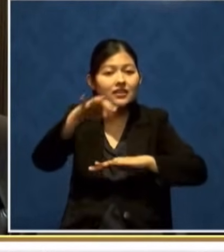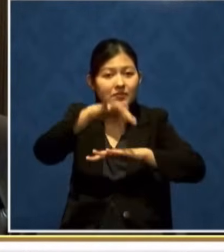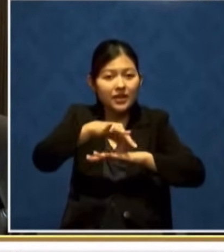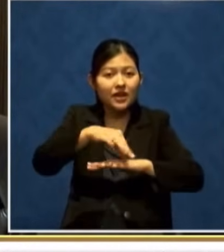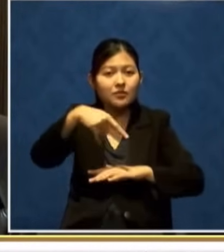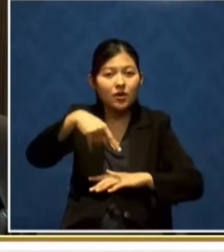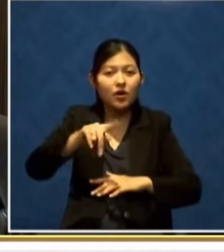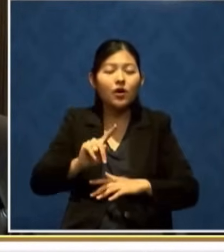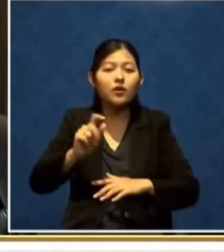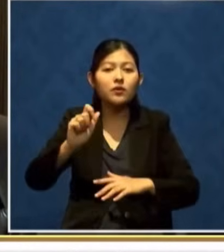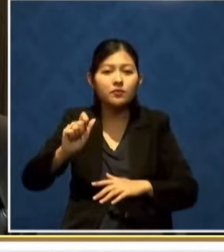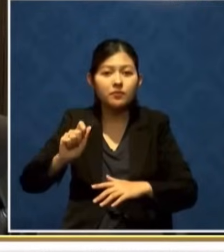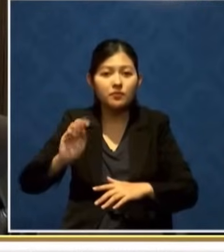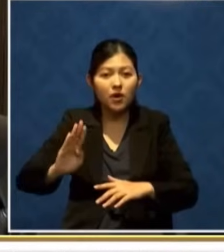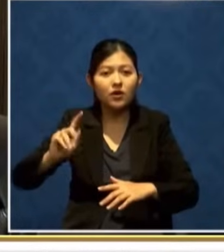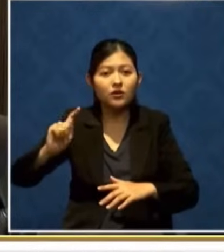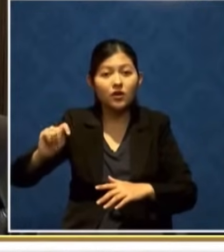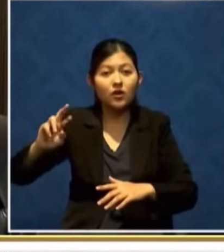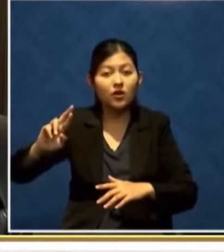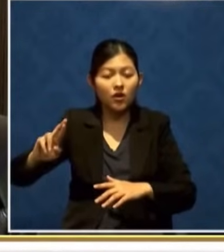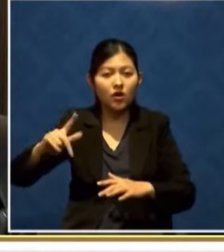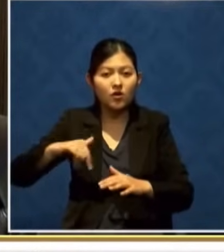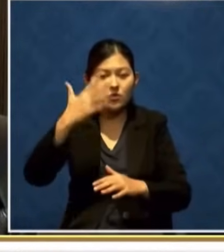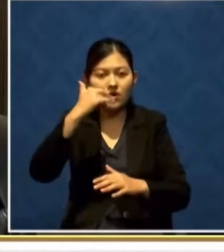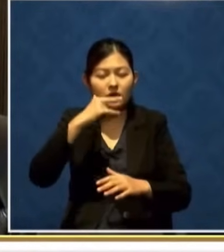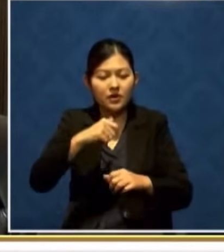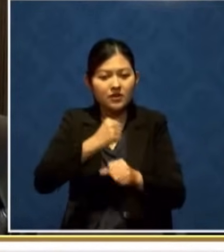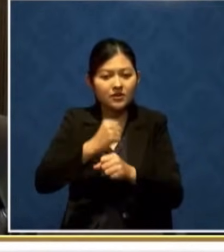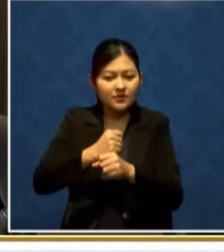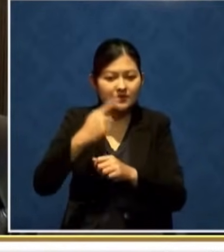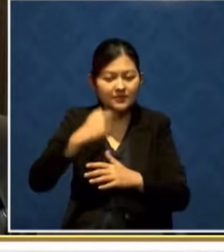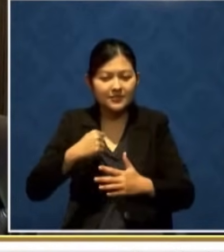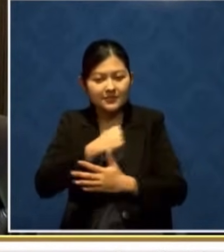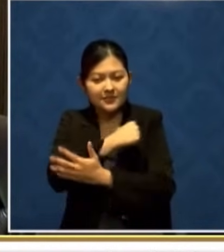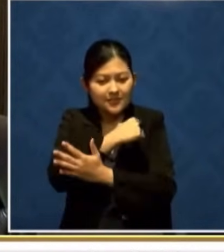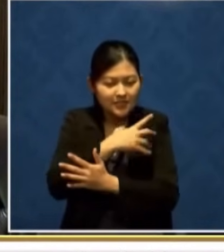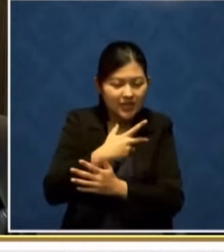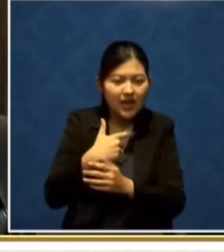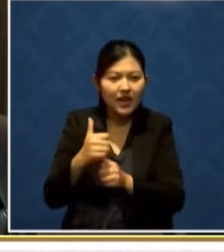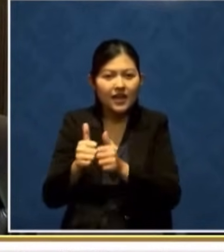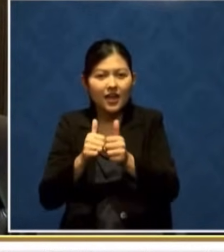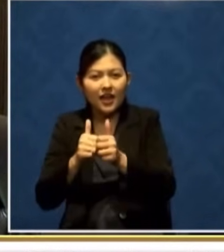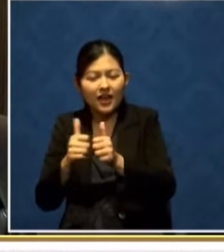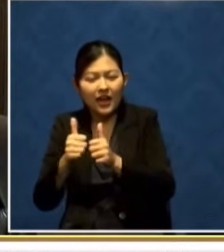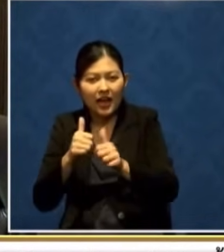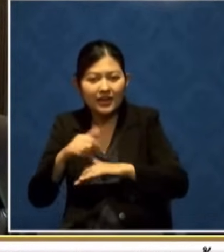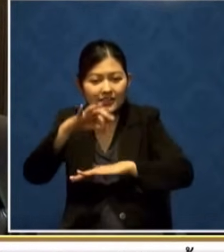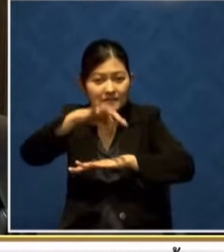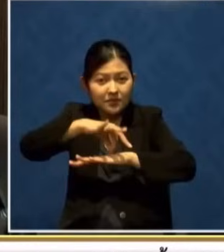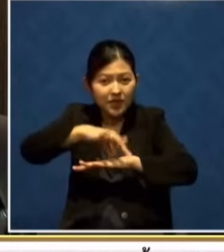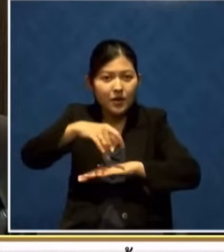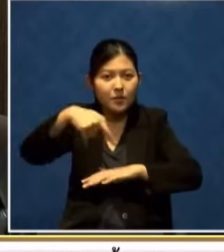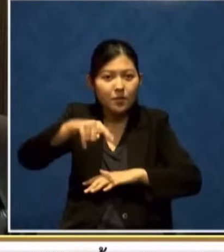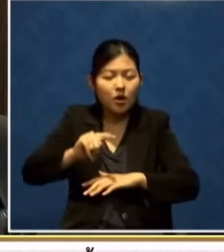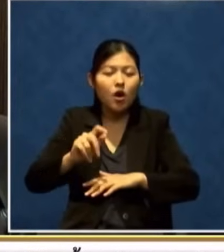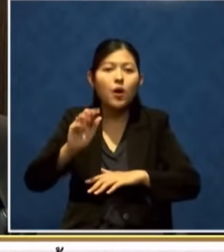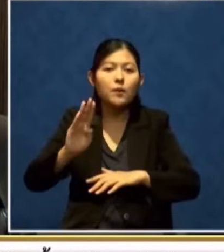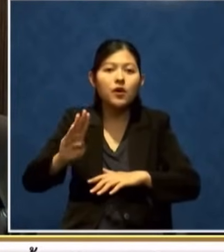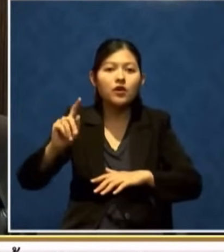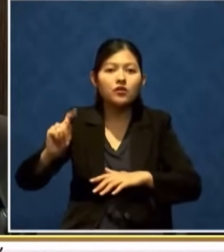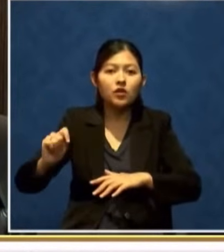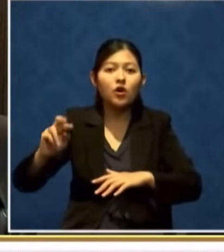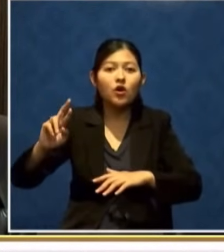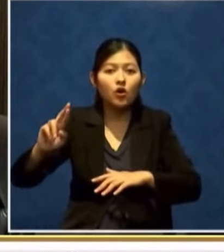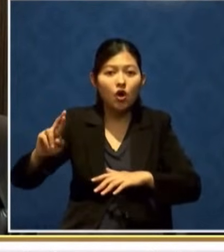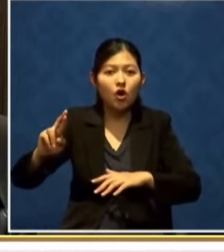ในช่วงที่ผ่านมาอาจเป็นการทำไปเพื่อช่วงชิงตำแหน่งผบ.ตรระหว่างคนในวงการตำรวจ